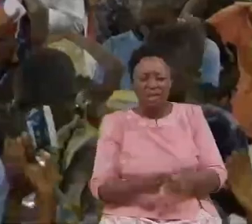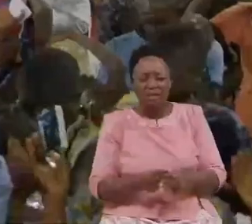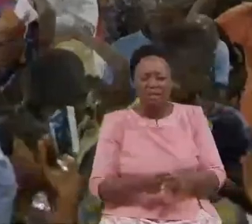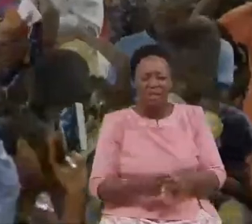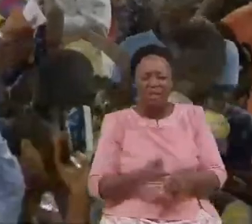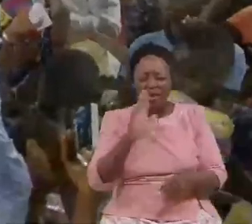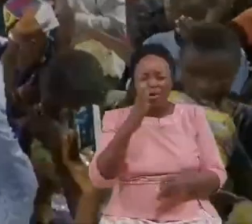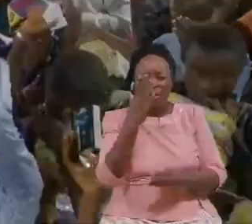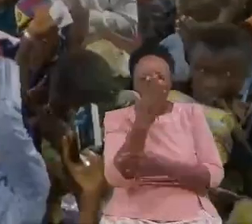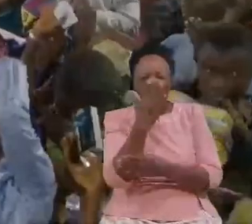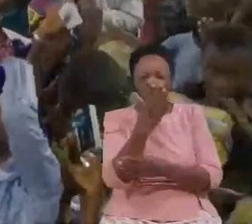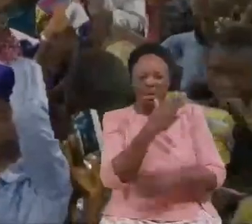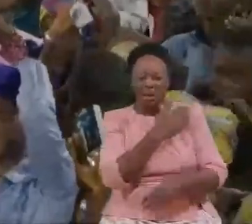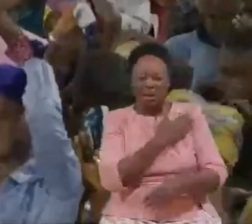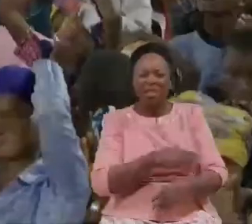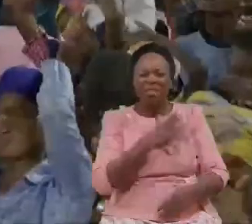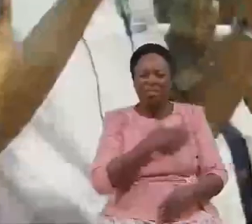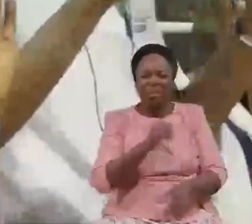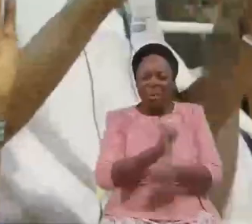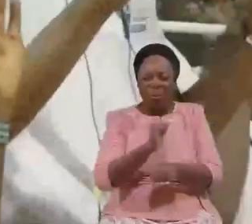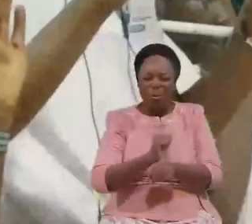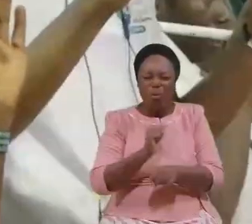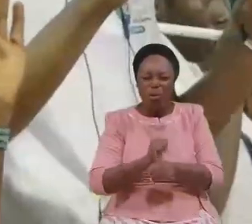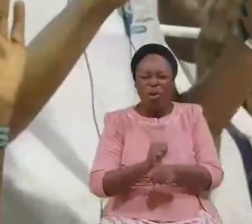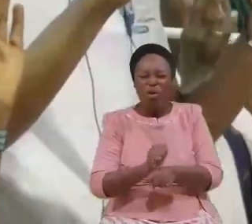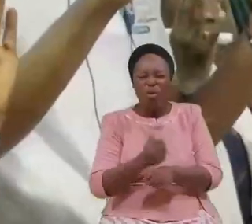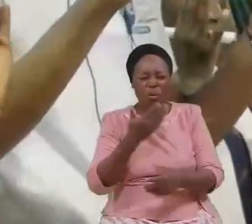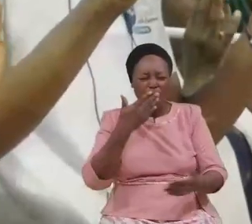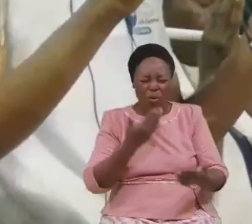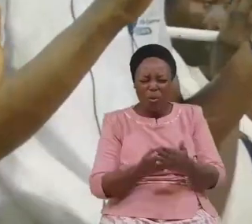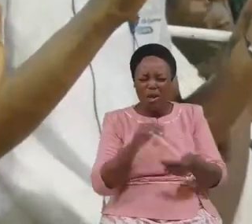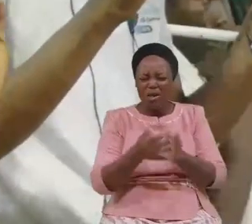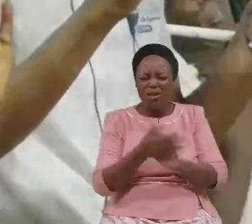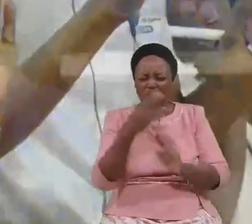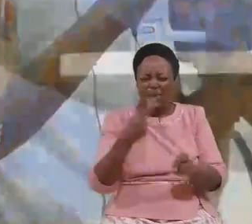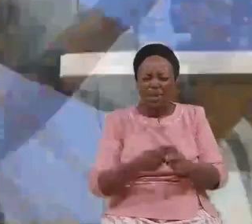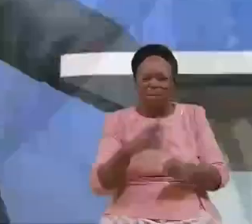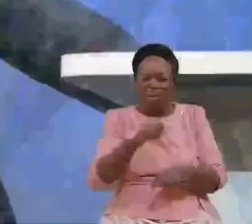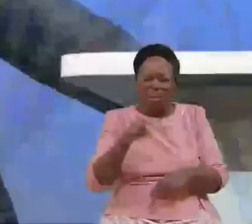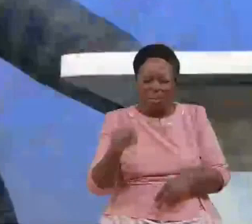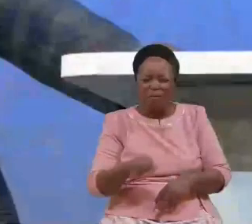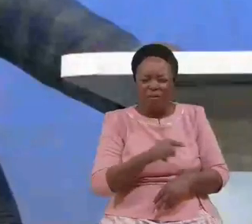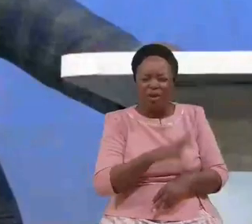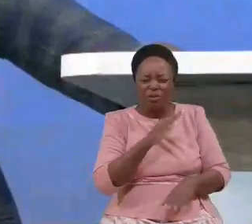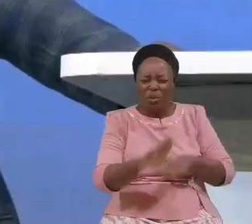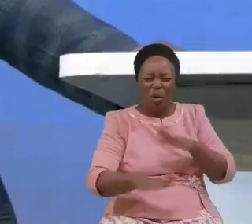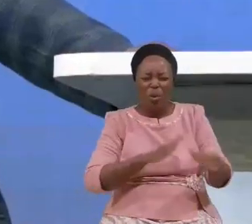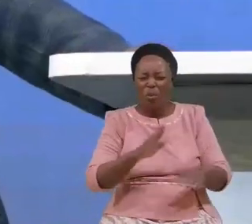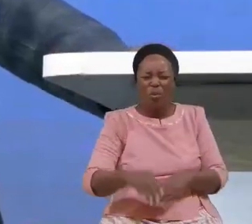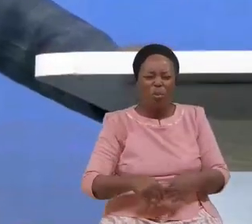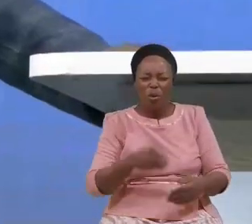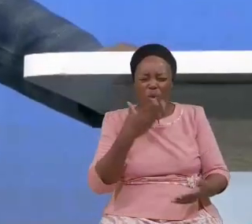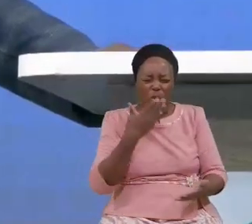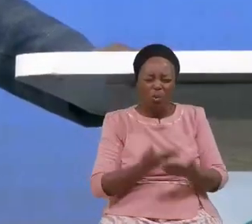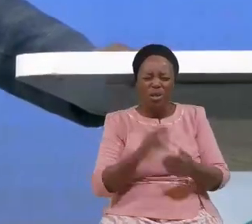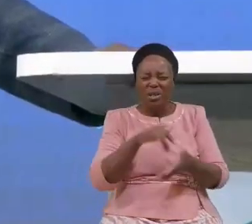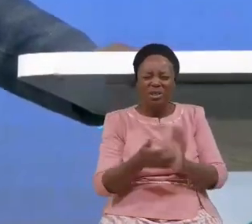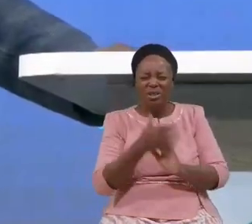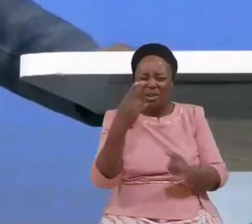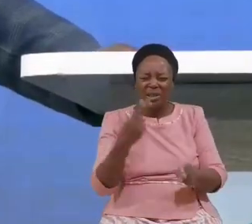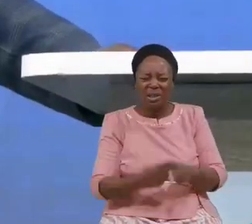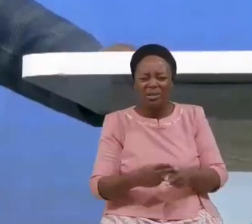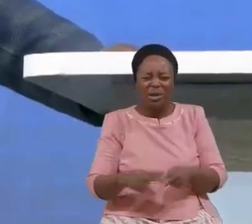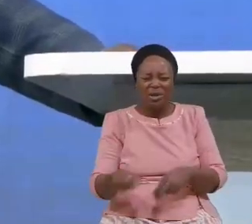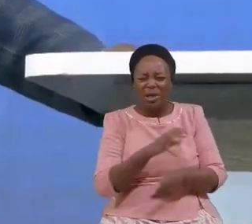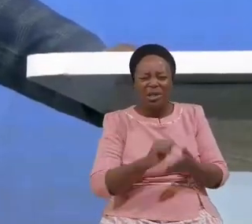vous-même vos fonctionnez normalement vos pieds vont fonctionner normalement ceux qui